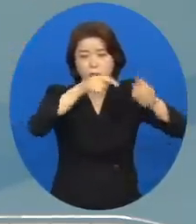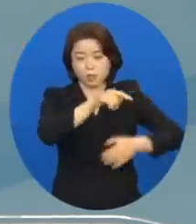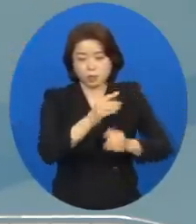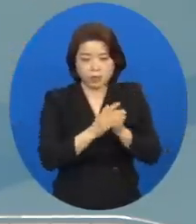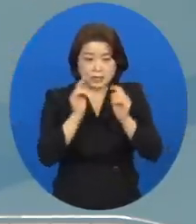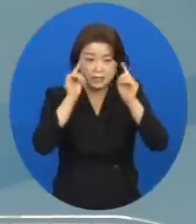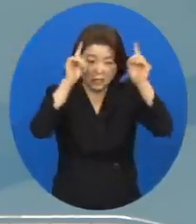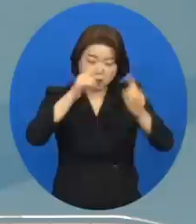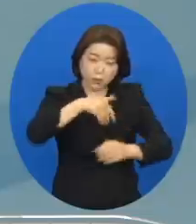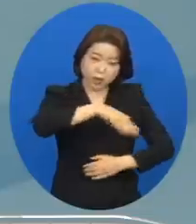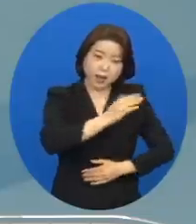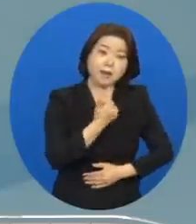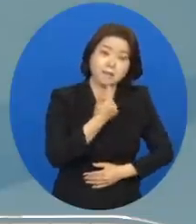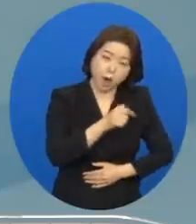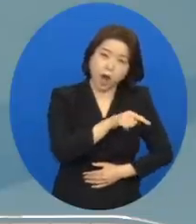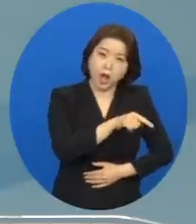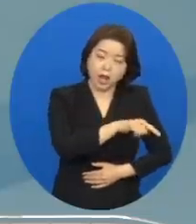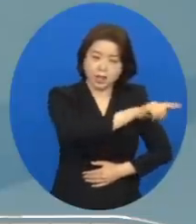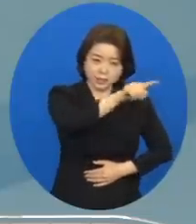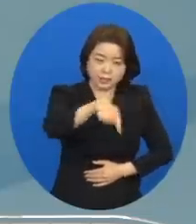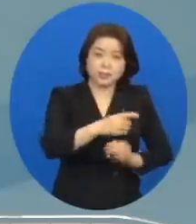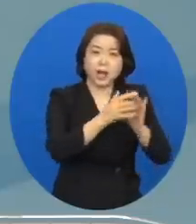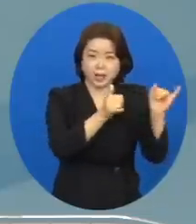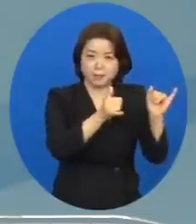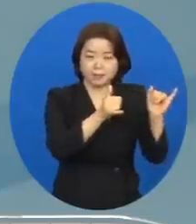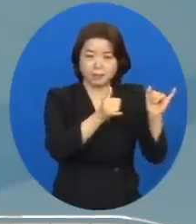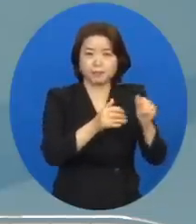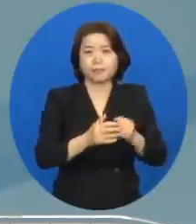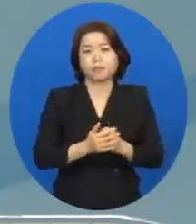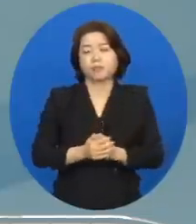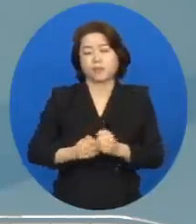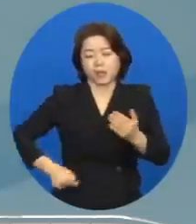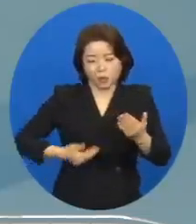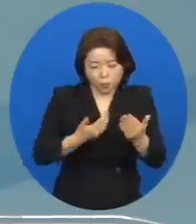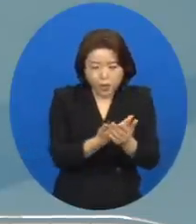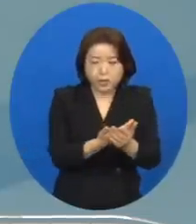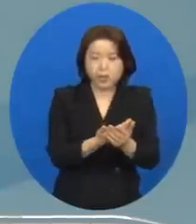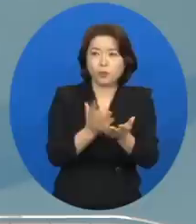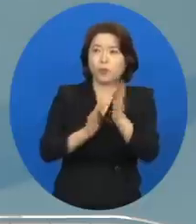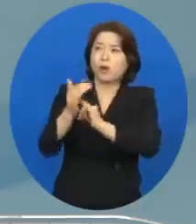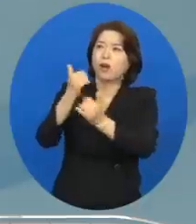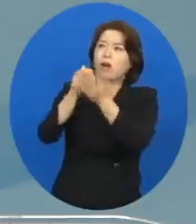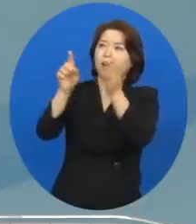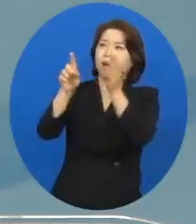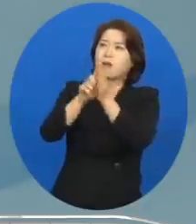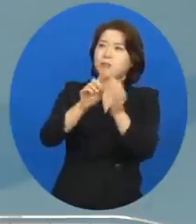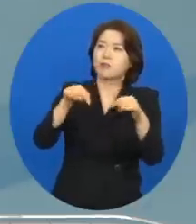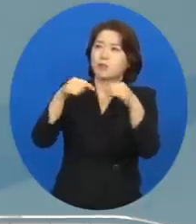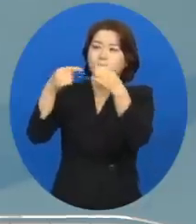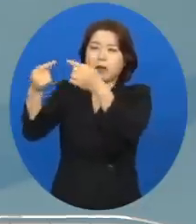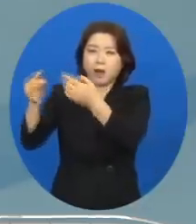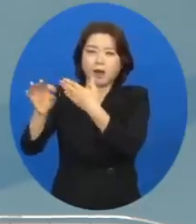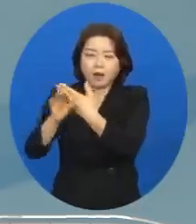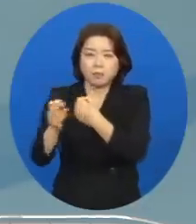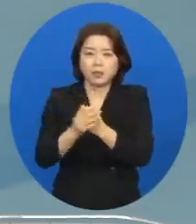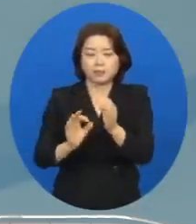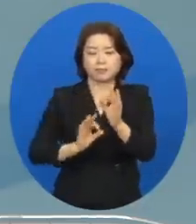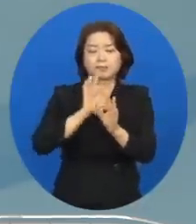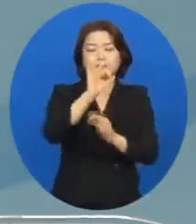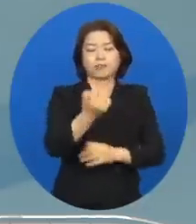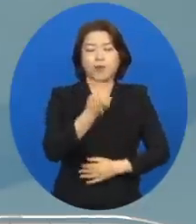갈 수밖에 없는 사람들이 회개하고 예수를 믿기만 하면 영생을